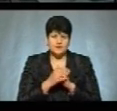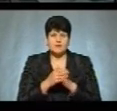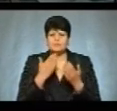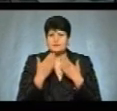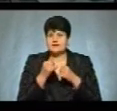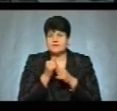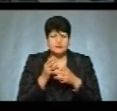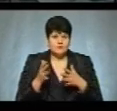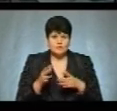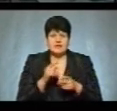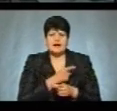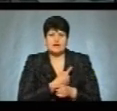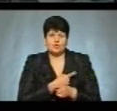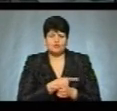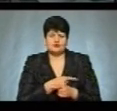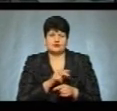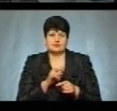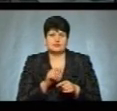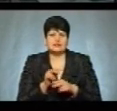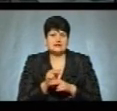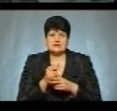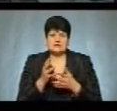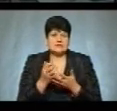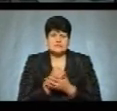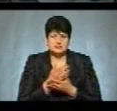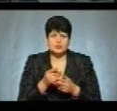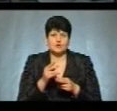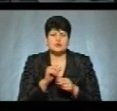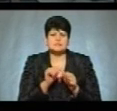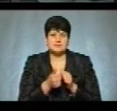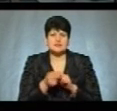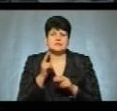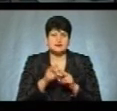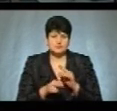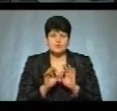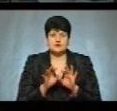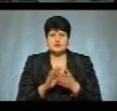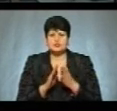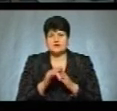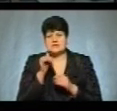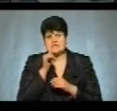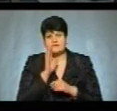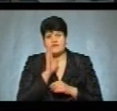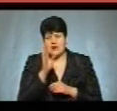можна, а лікуючого лікаря у лікарні ми не застали. Його зміна закінчилась. Він прокоментує ситуацію завтра